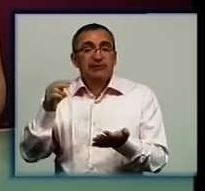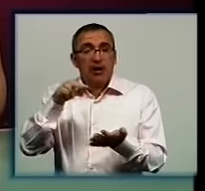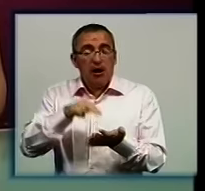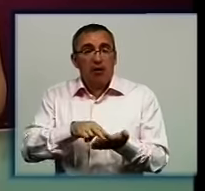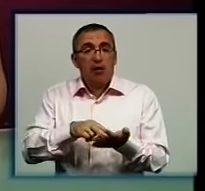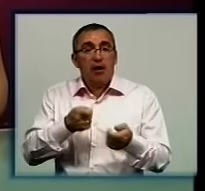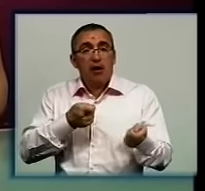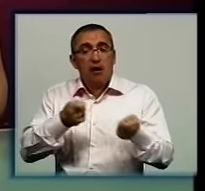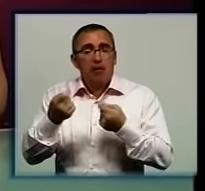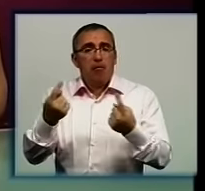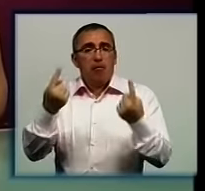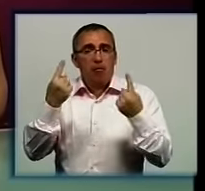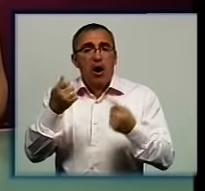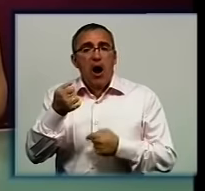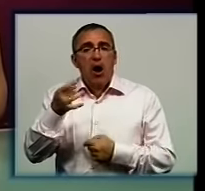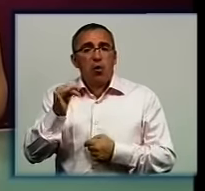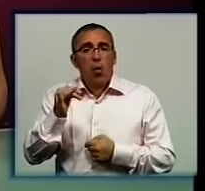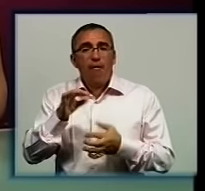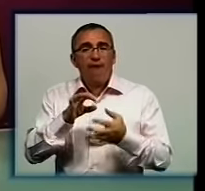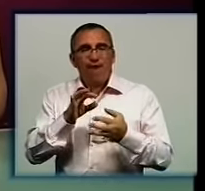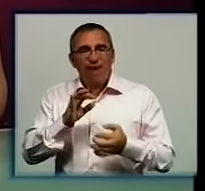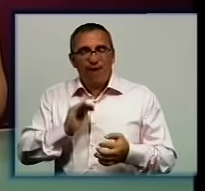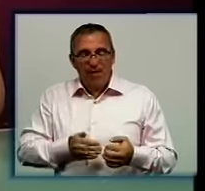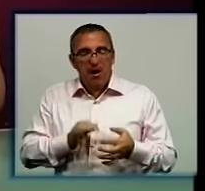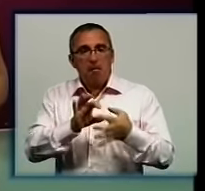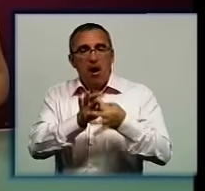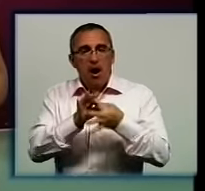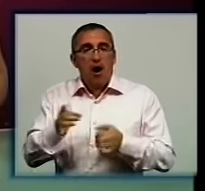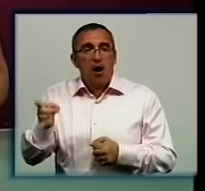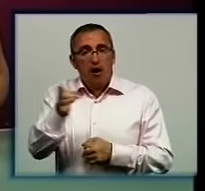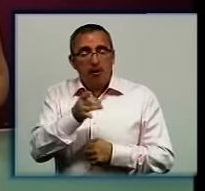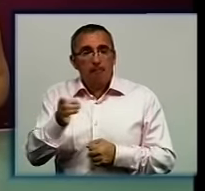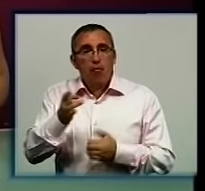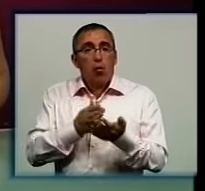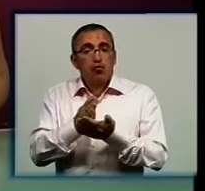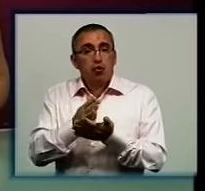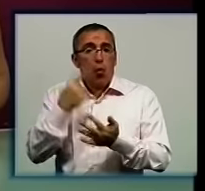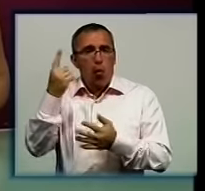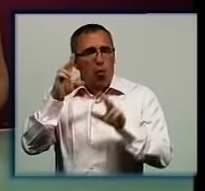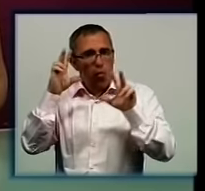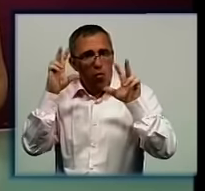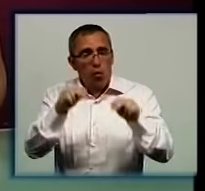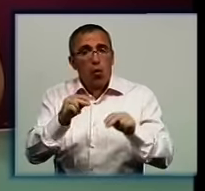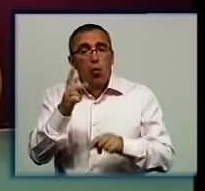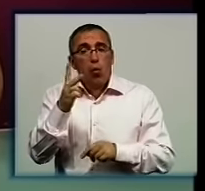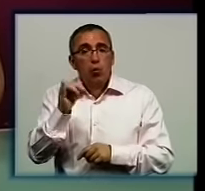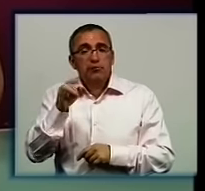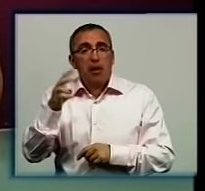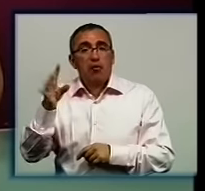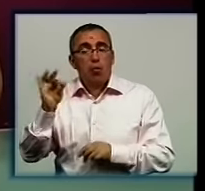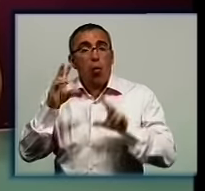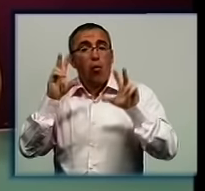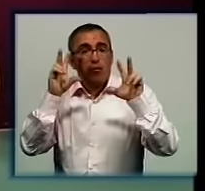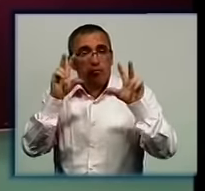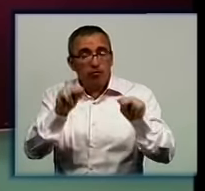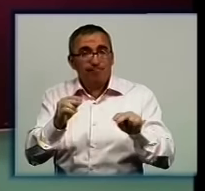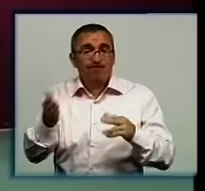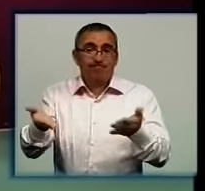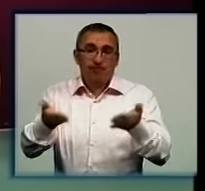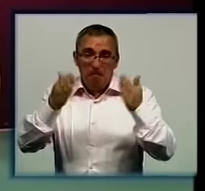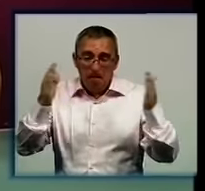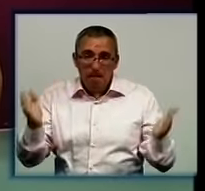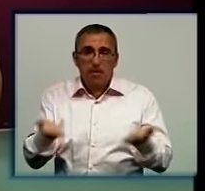працівникам керівники найбільших агрофірм Новоархангельського району. Обіцяли це очільнику області. Нагадаю, Сергій Кузьменко неодноразово закликав підприємців